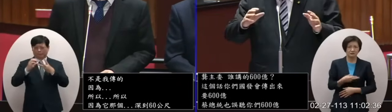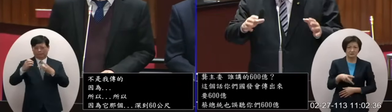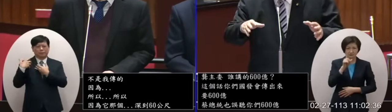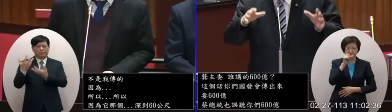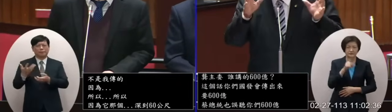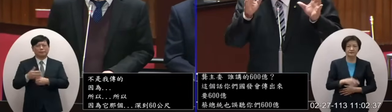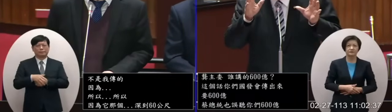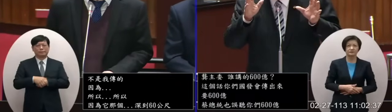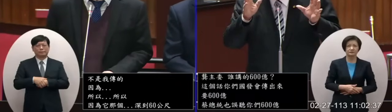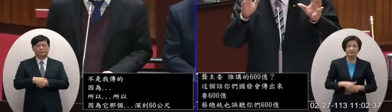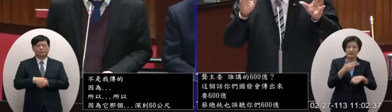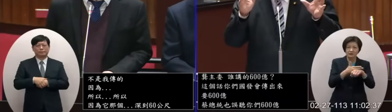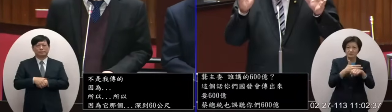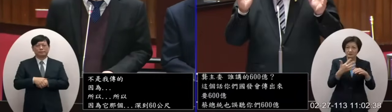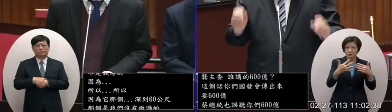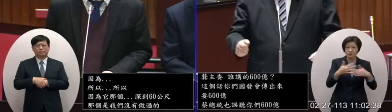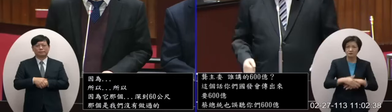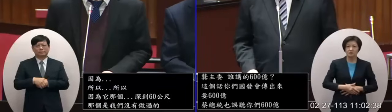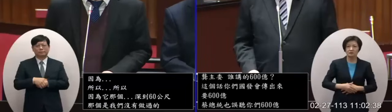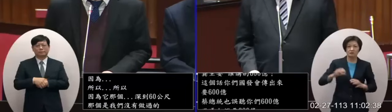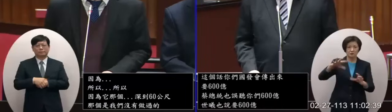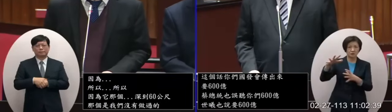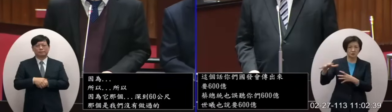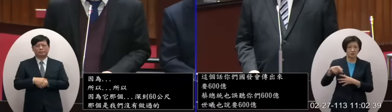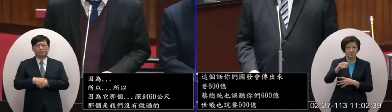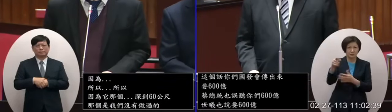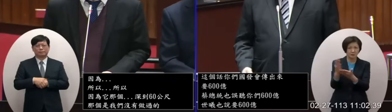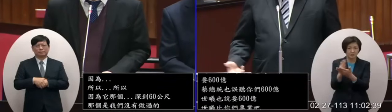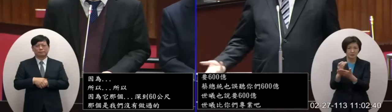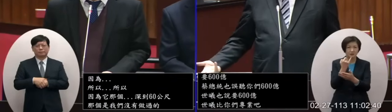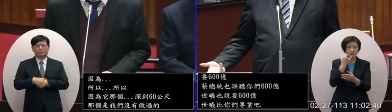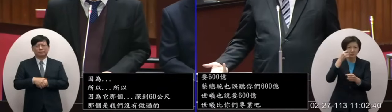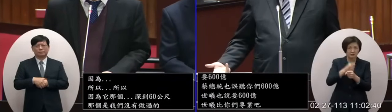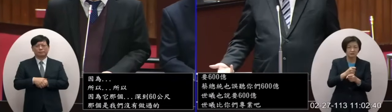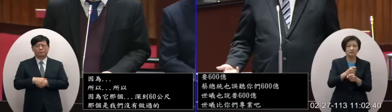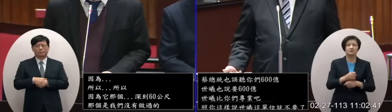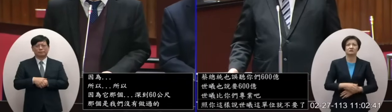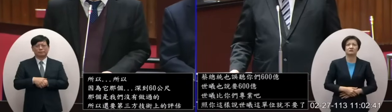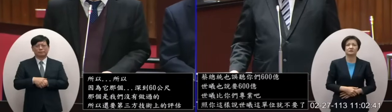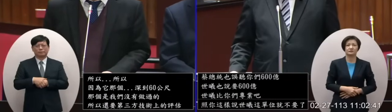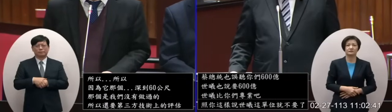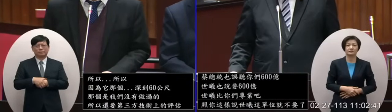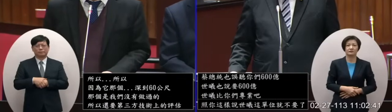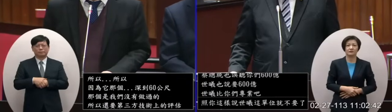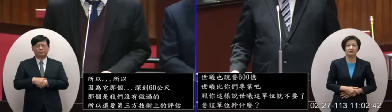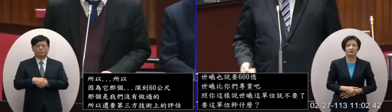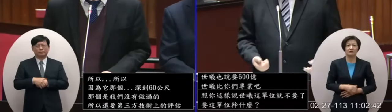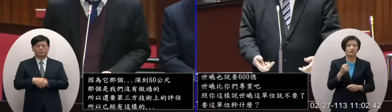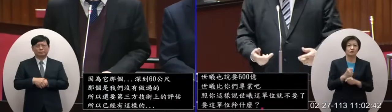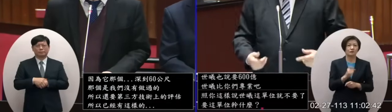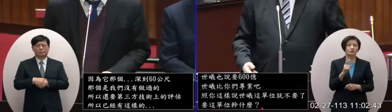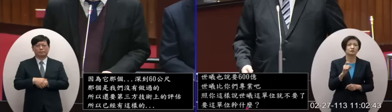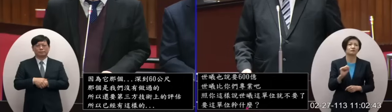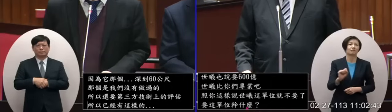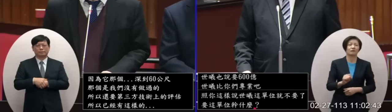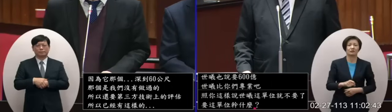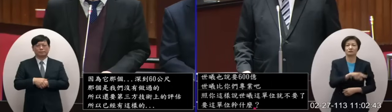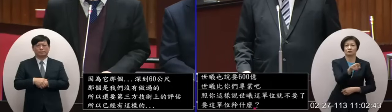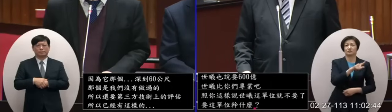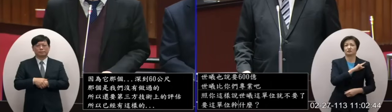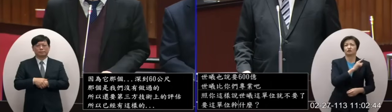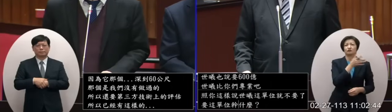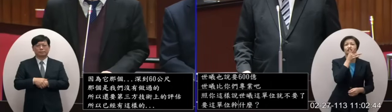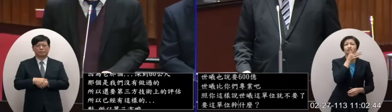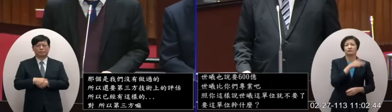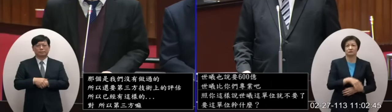方嘛， 还有技术性，世纪也说可行啊，他说可行啊，没有说不可行啊，是你们在那边讲不可行